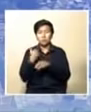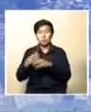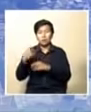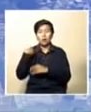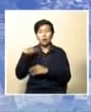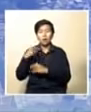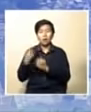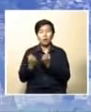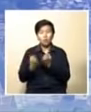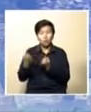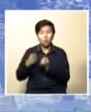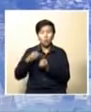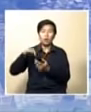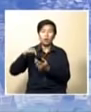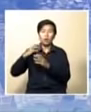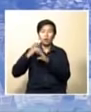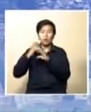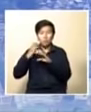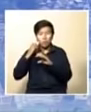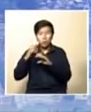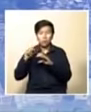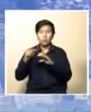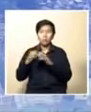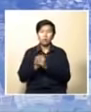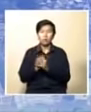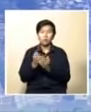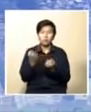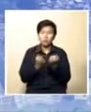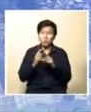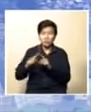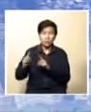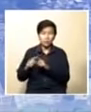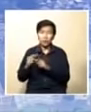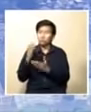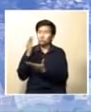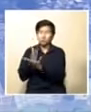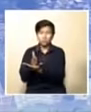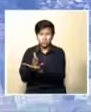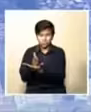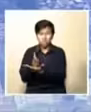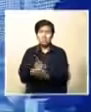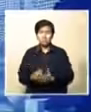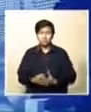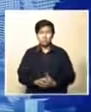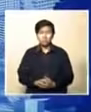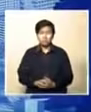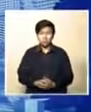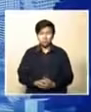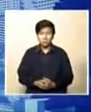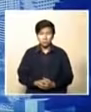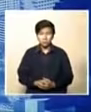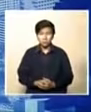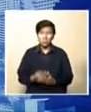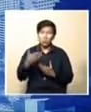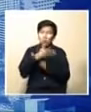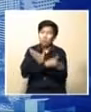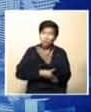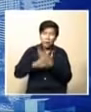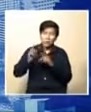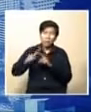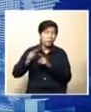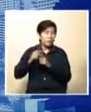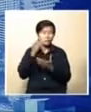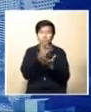ะลาปัตตานีราธิวาสนี่หยุดนะครับวันนี้ก็เรียนแจ้งพี่น้องประชาชนทั้งหมดทั้งสิ้นนั้นเป็นมาตรการของรัฐที่ต้องการหยุด